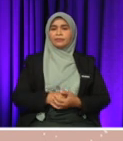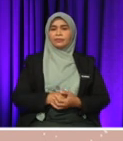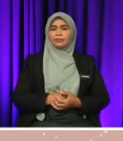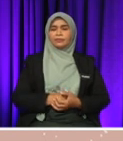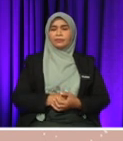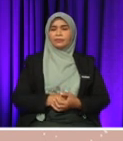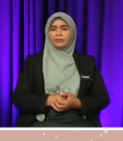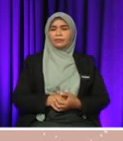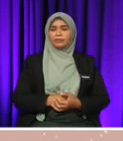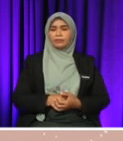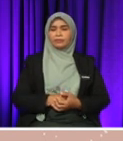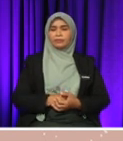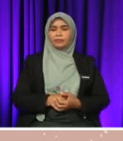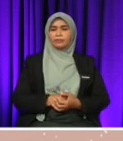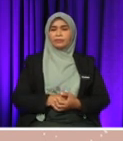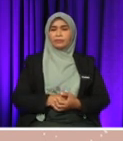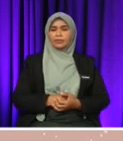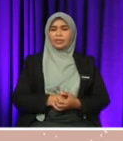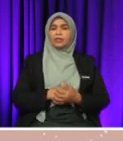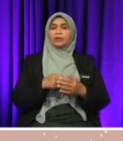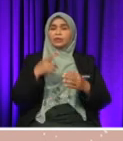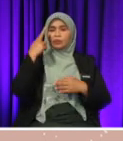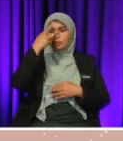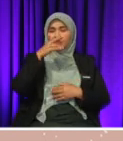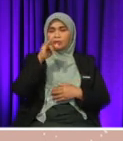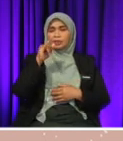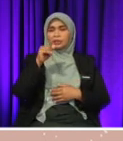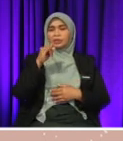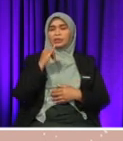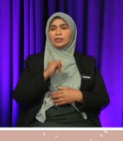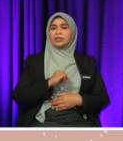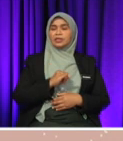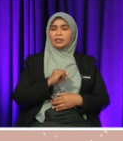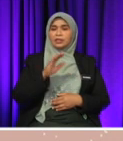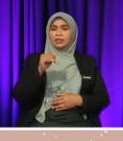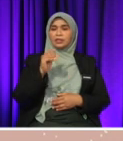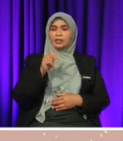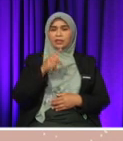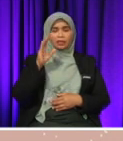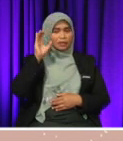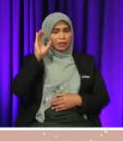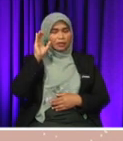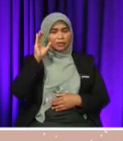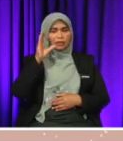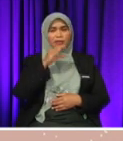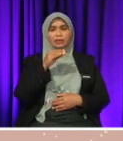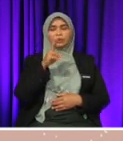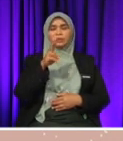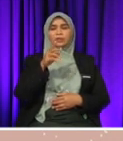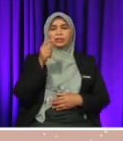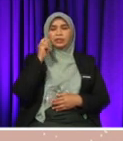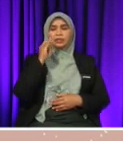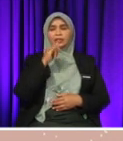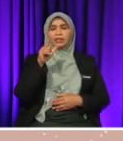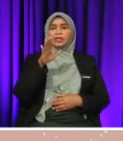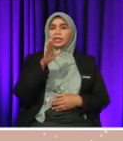salatmu itu dalam angkat ketiga tidak cerita rukunnya individu yang kita dengar kita baca merangkap kedua Rupanya